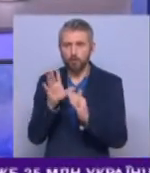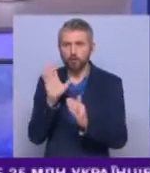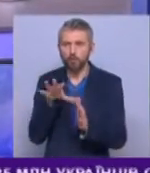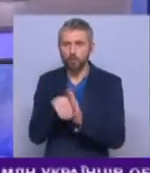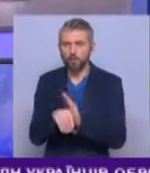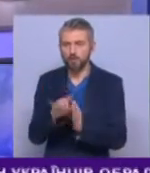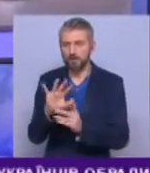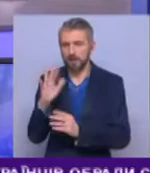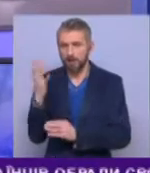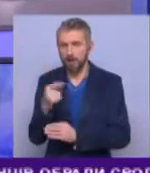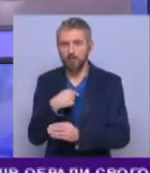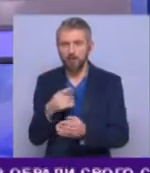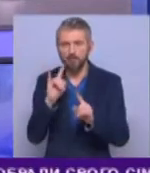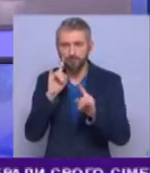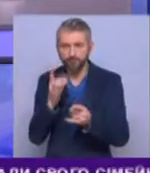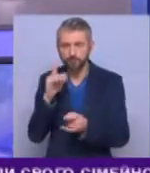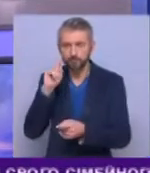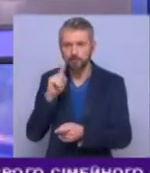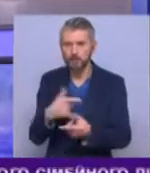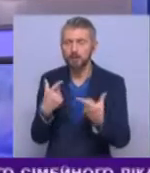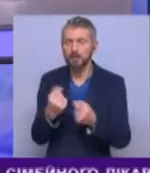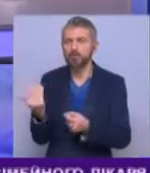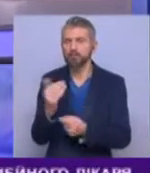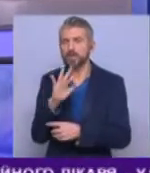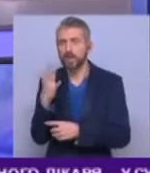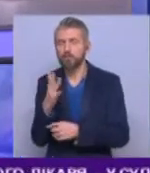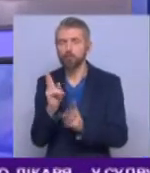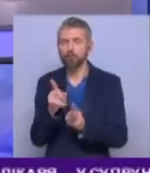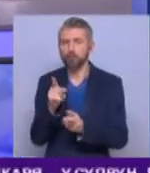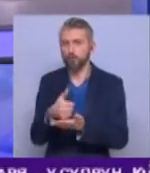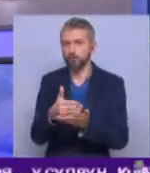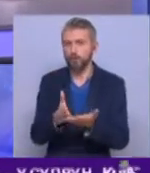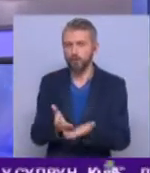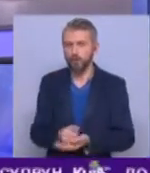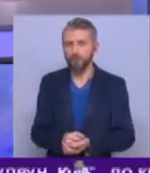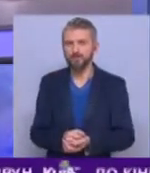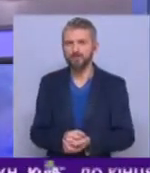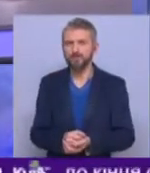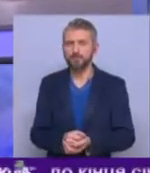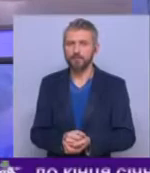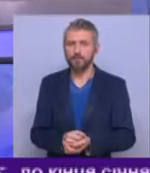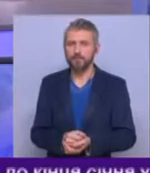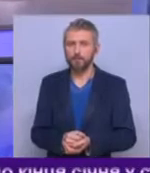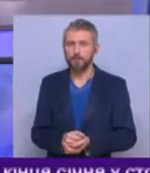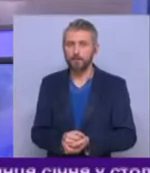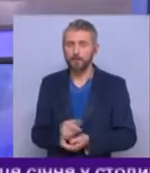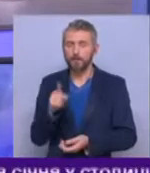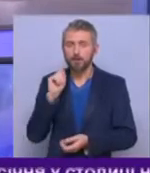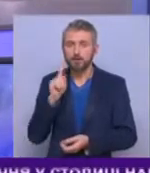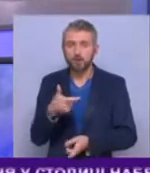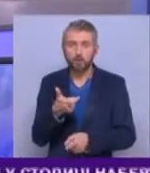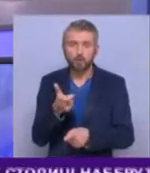ці зелені насадження. І ми чітко будемо знати, де чи є дерево і хто його обслуговує. І в той момент, ви знаєте,